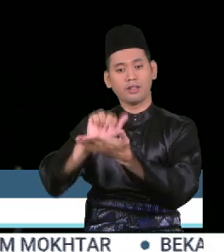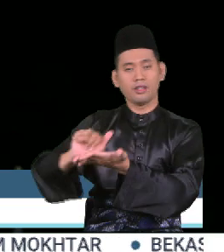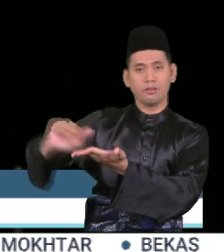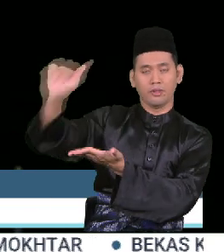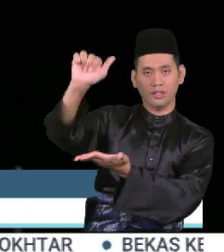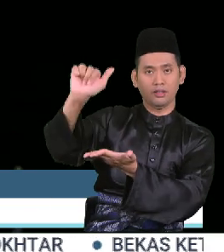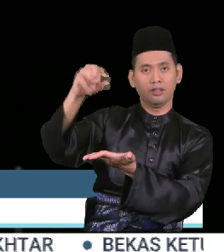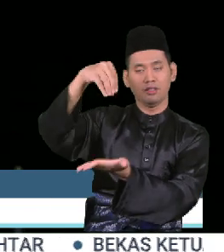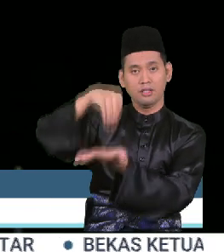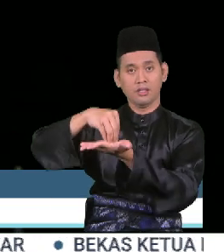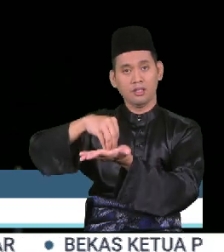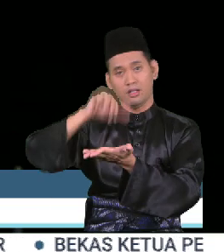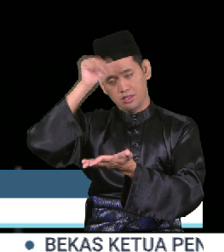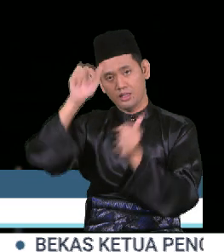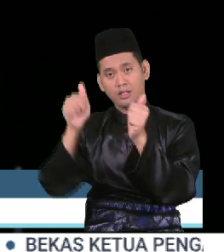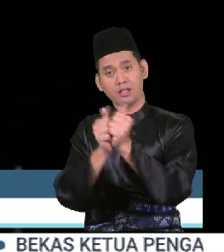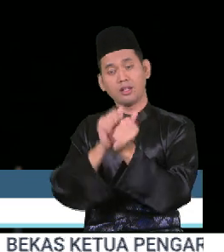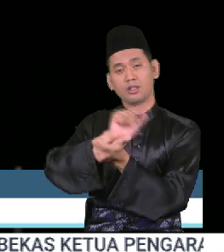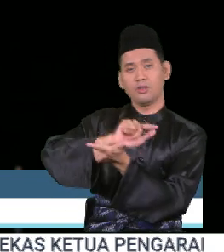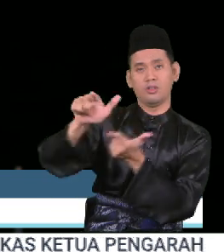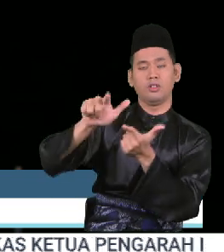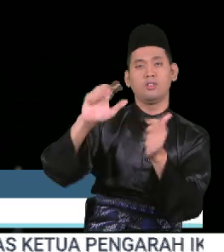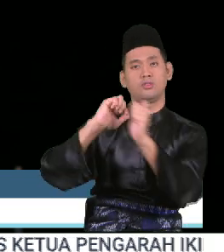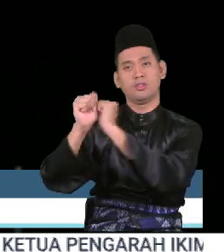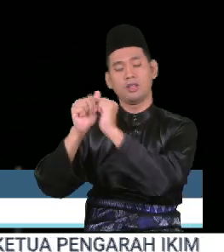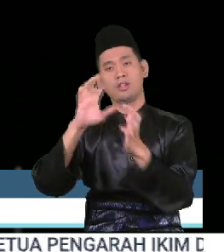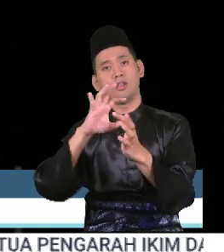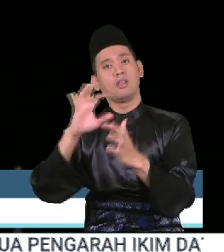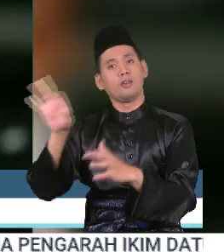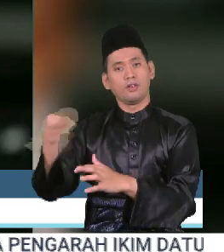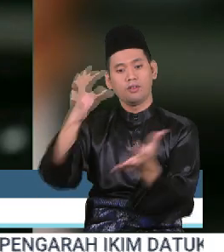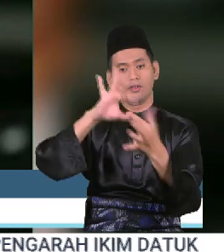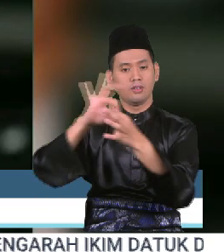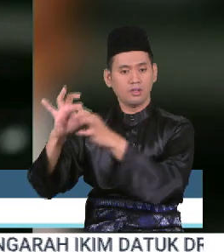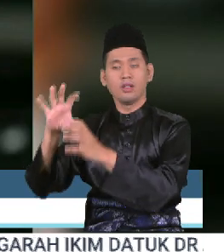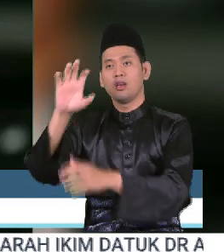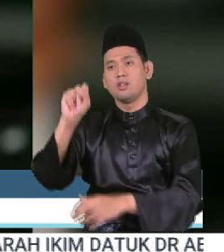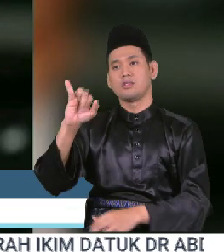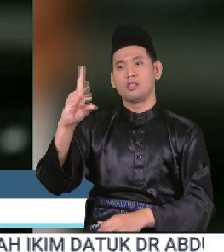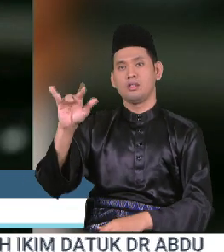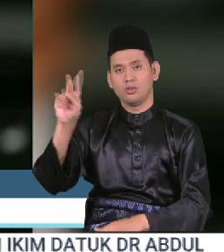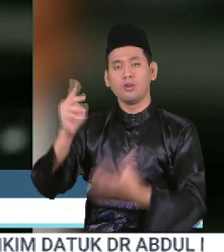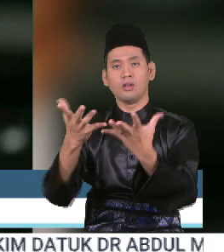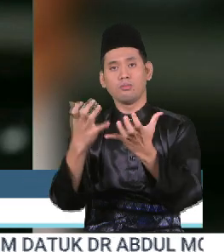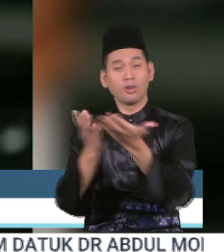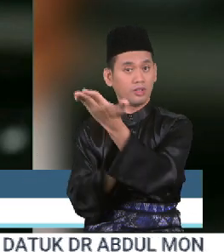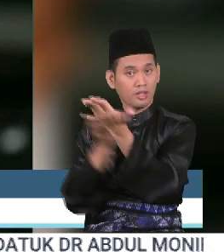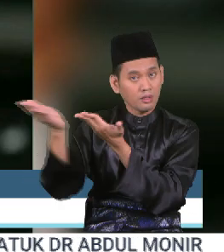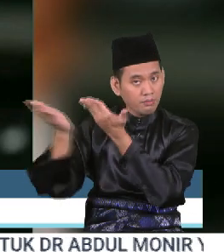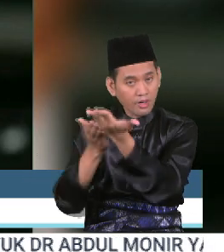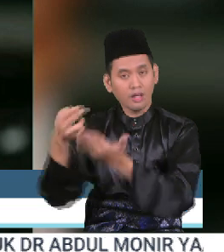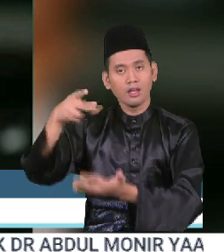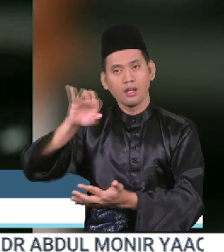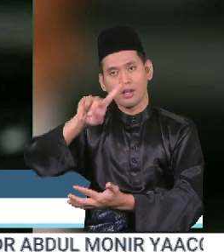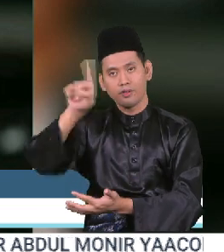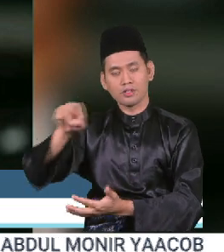di Hyderabad, India. Dengan kelayakan Sukan Olimpik Paris 2024 sudah bermula, Sindhu mahukan khidmat Hafiz secara sepenuh masa dan